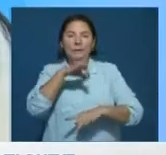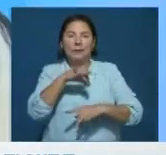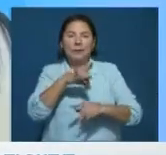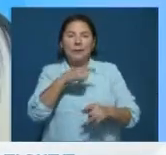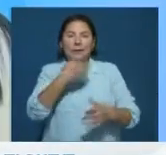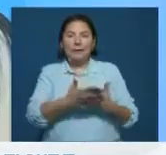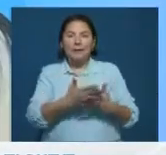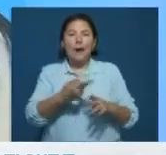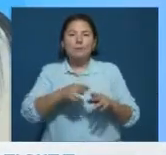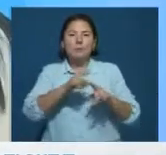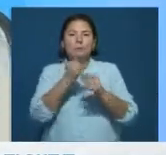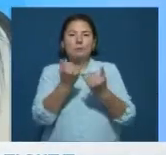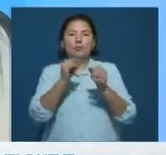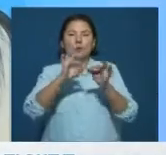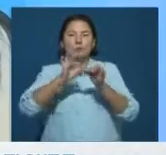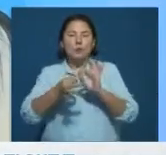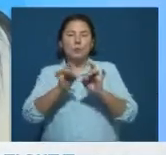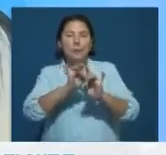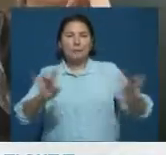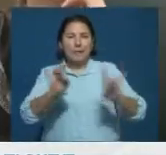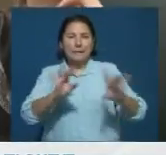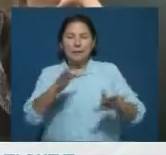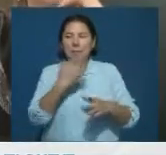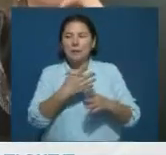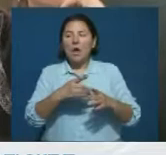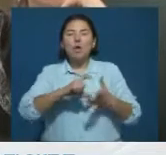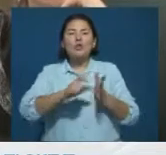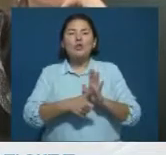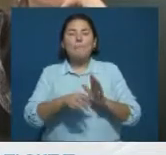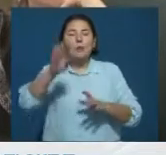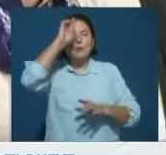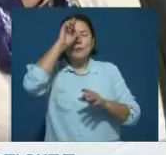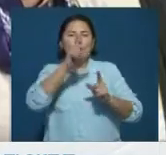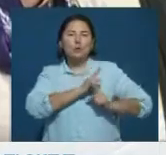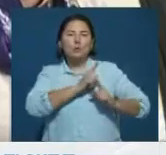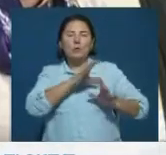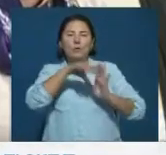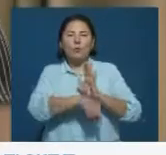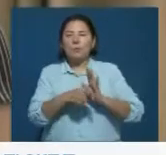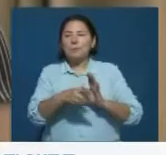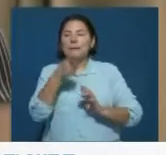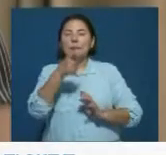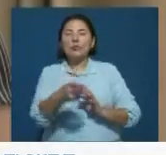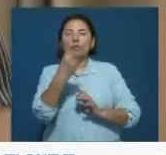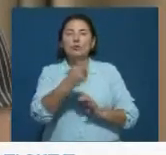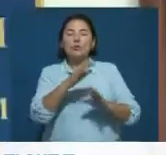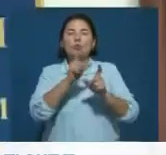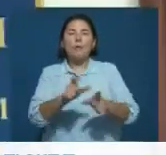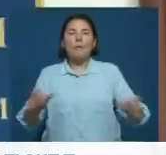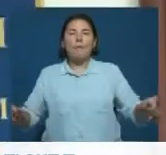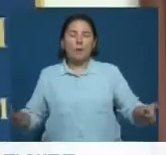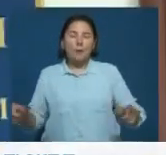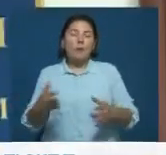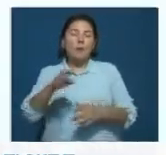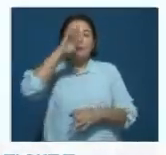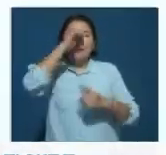шкале. Об этом мы чуть попозже подробно расскажем. Штат государственных служащих состоит почти из 1200 человек. То